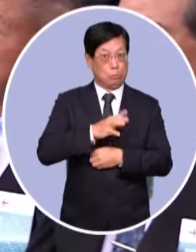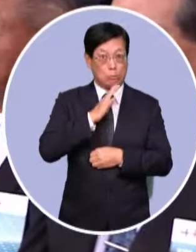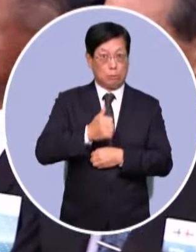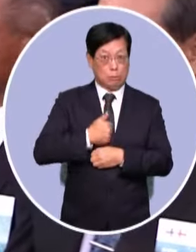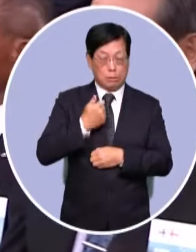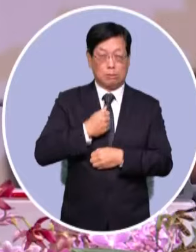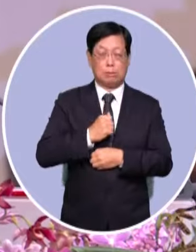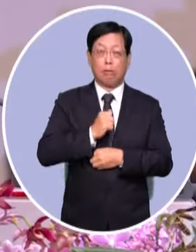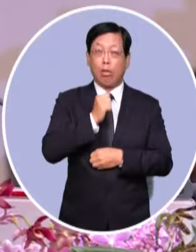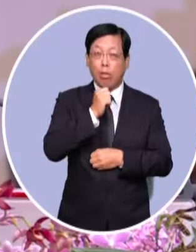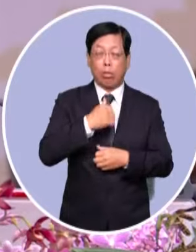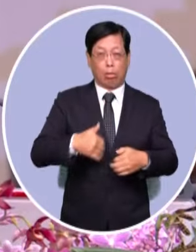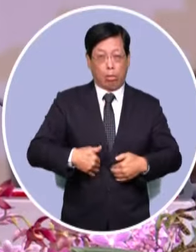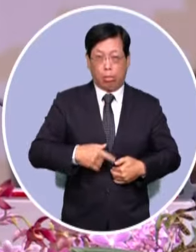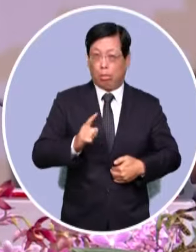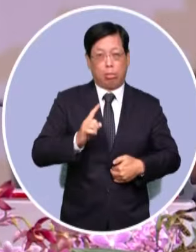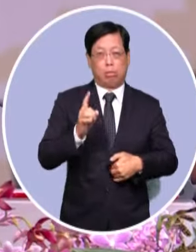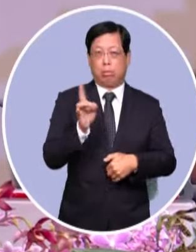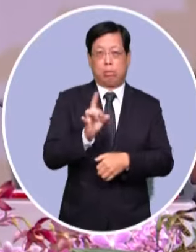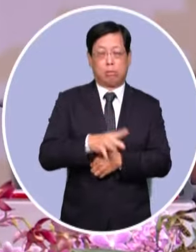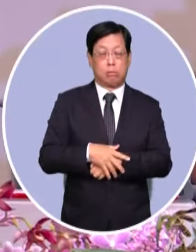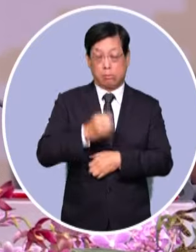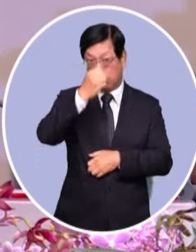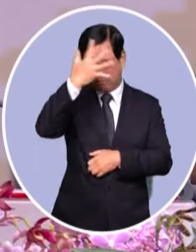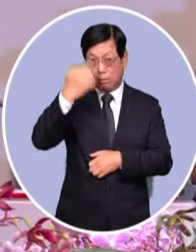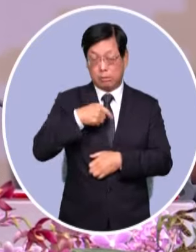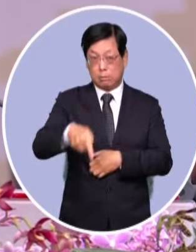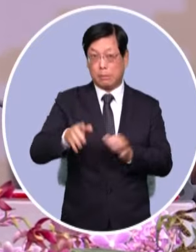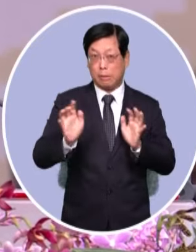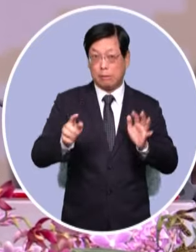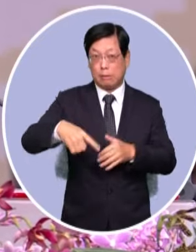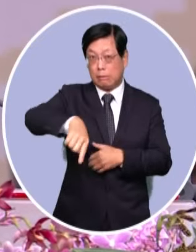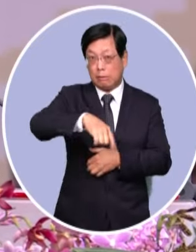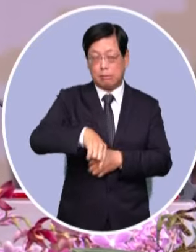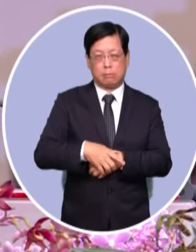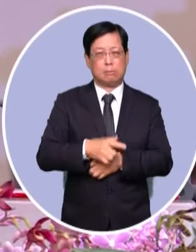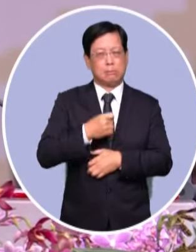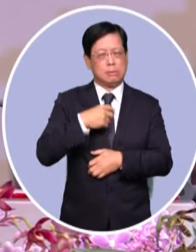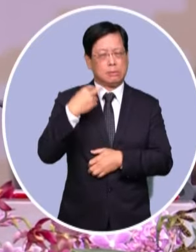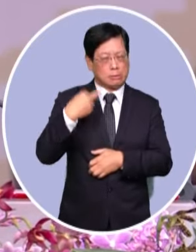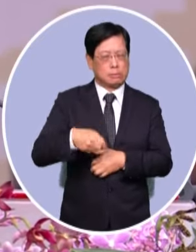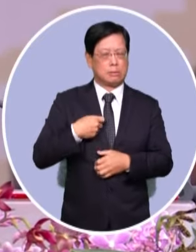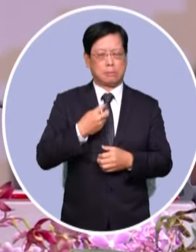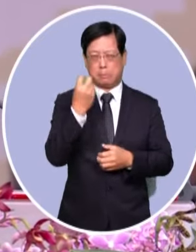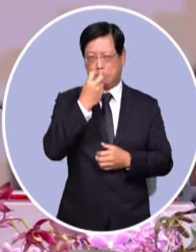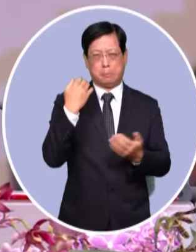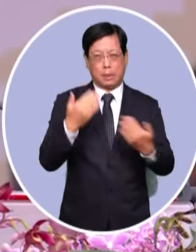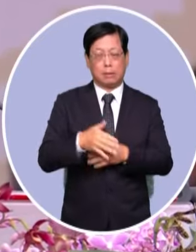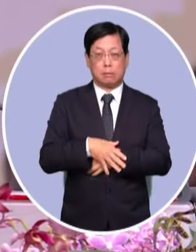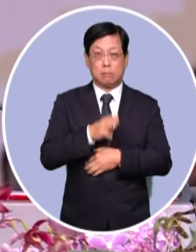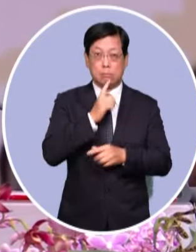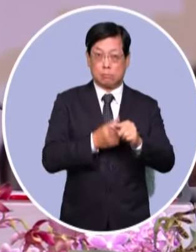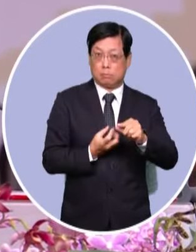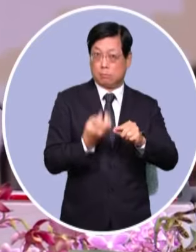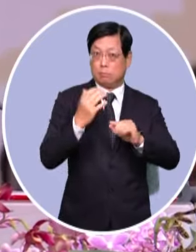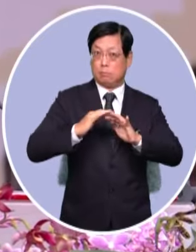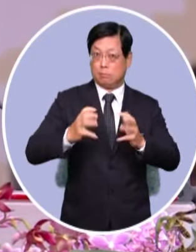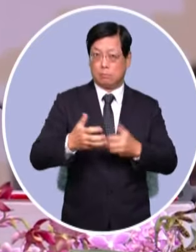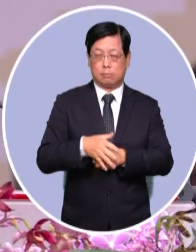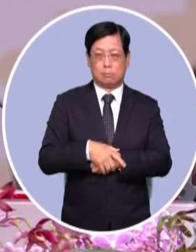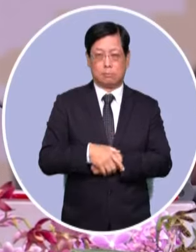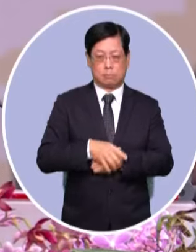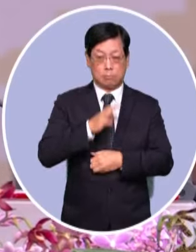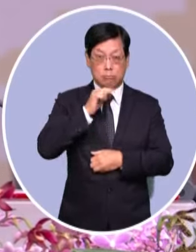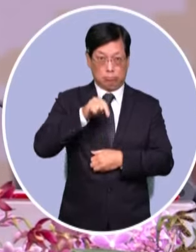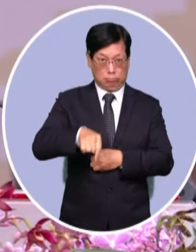饥荒与贫困。年轻的下一代更要能够了解，是中华民国，是